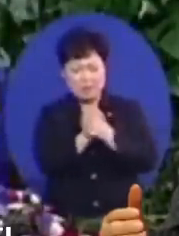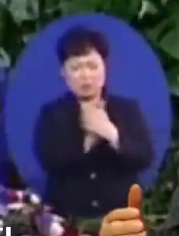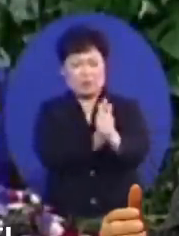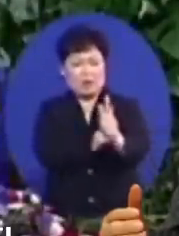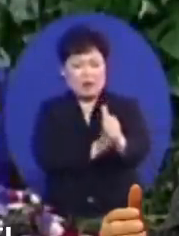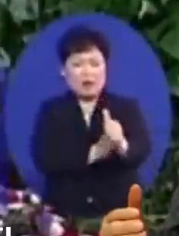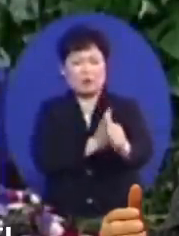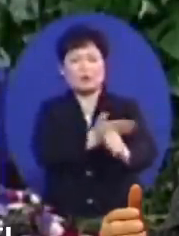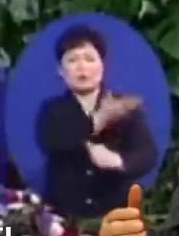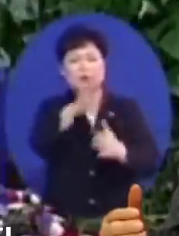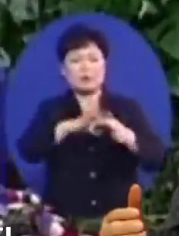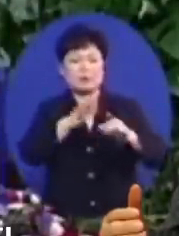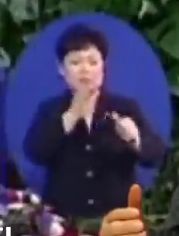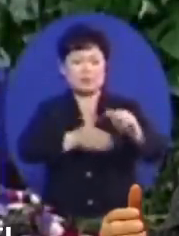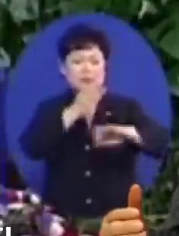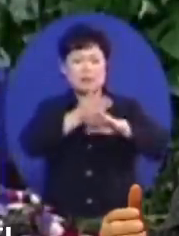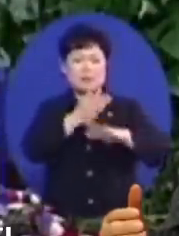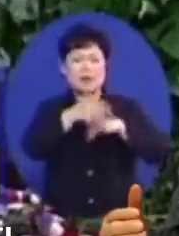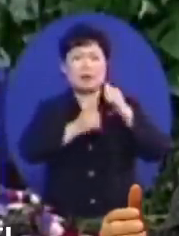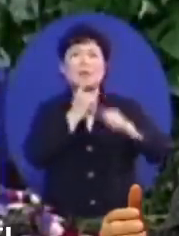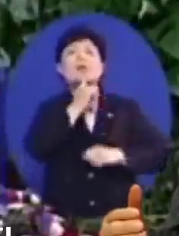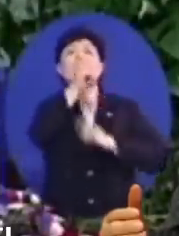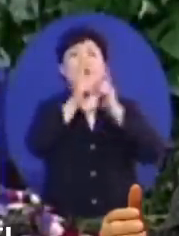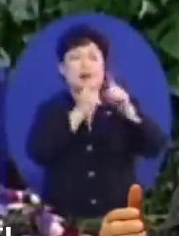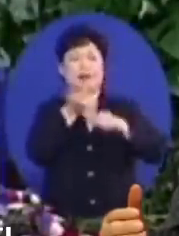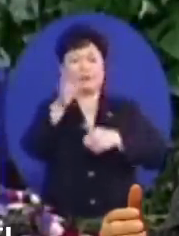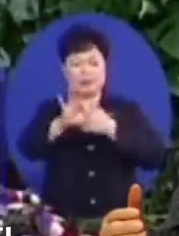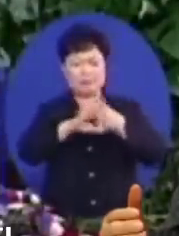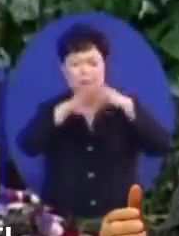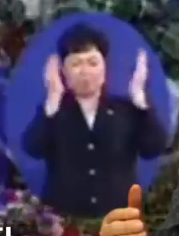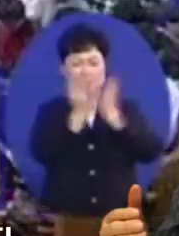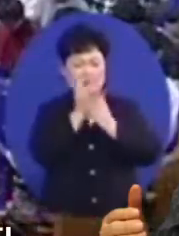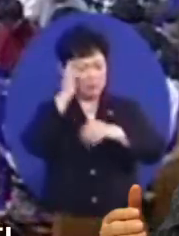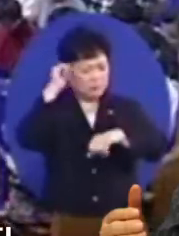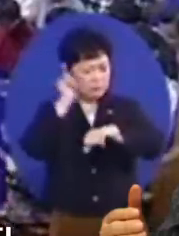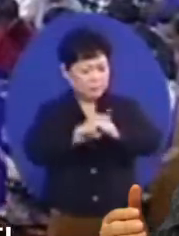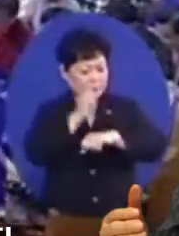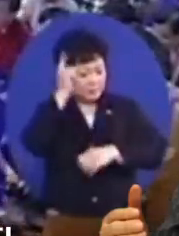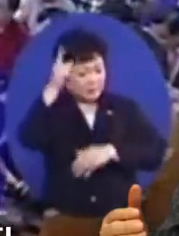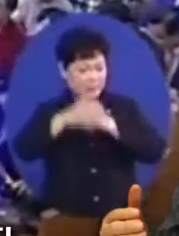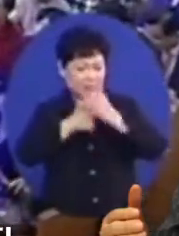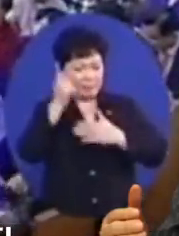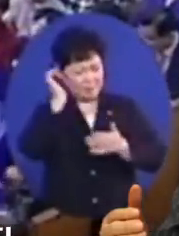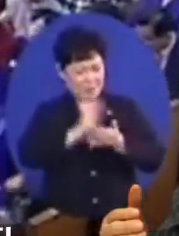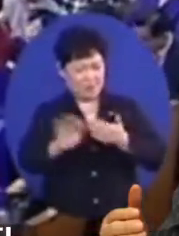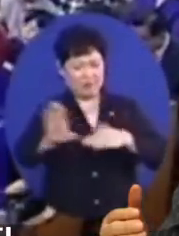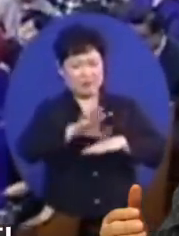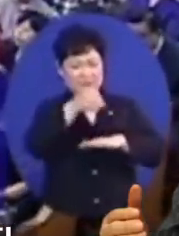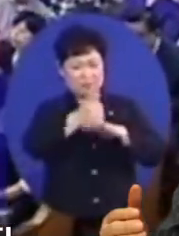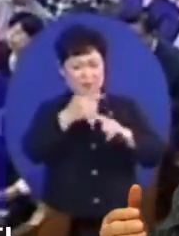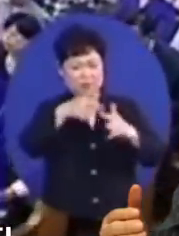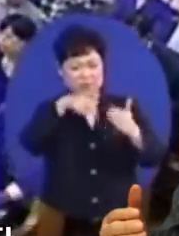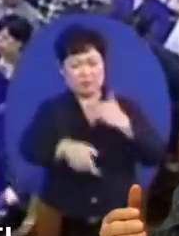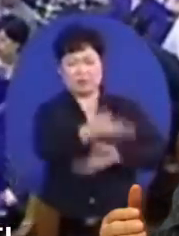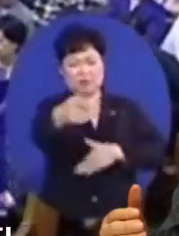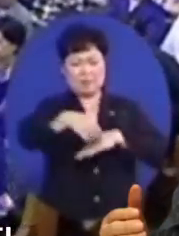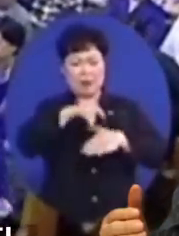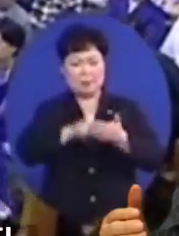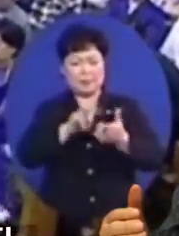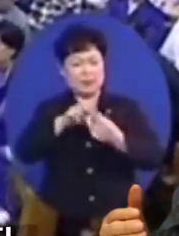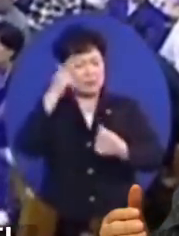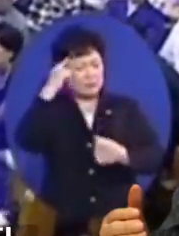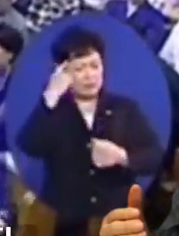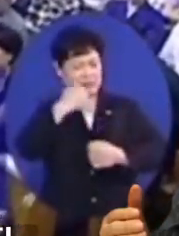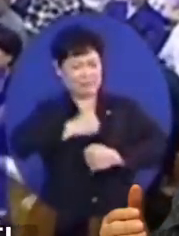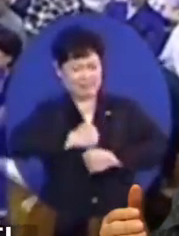간구로 너희 구할 것을 감사함으로 하나님께 아뢰라. 그리하면 모든 지각에 뛰어난 하나님의 평강이 그리스도 예수 안에서 너희 마음과 생각을